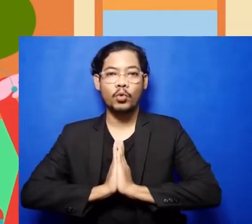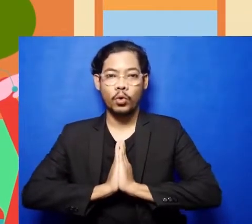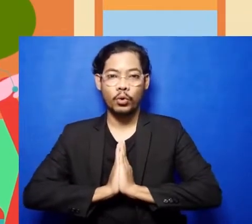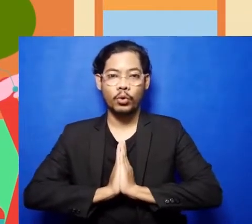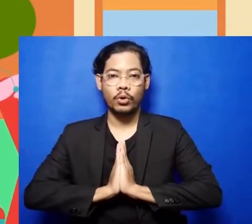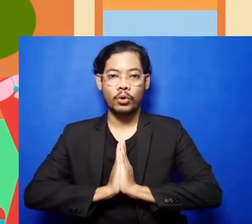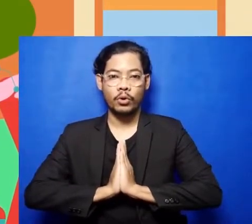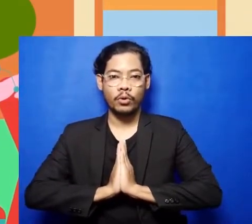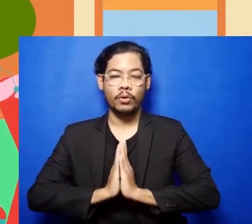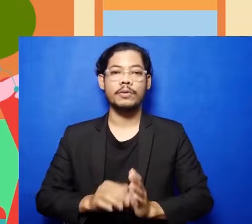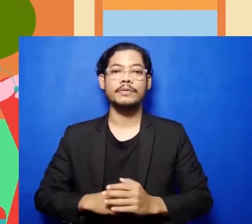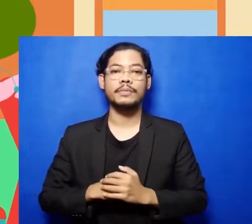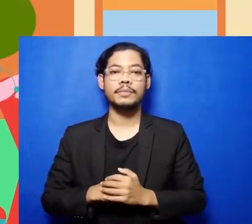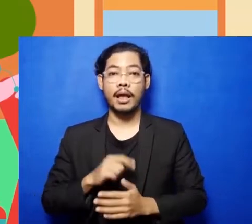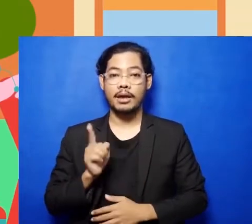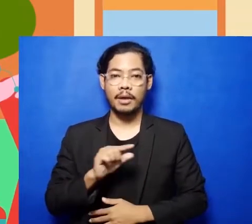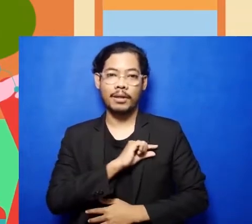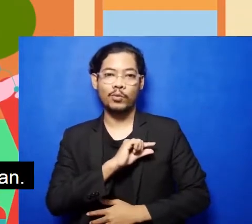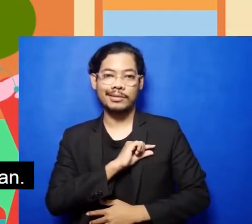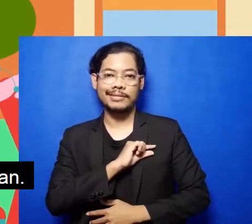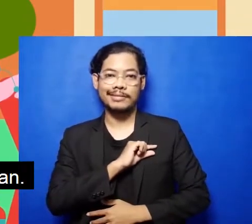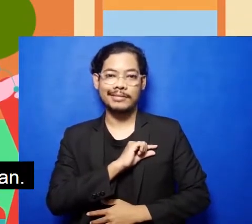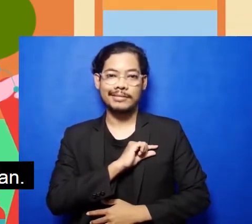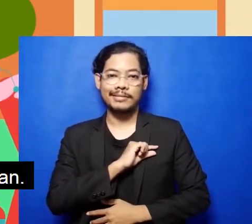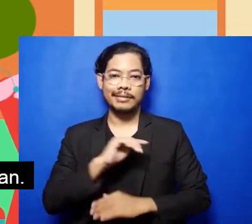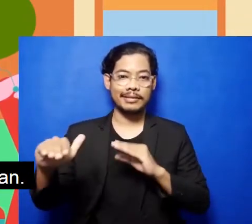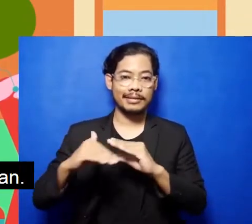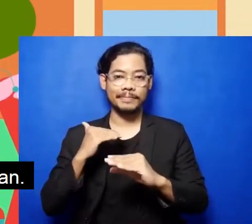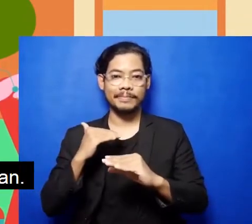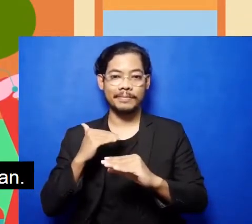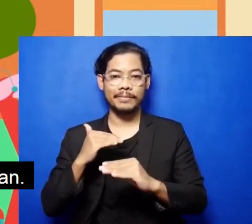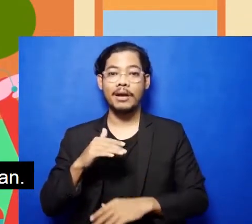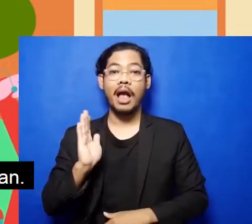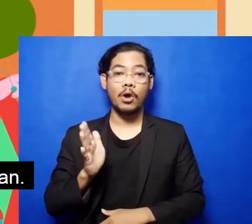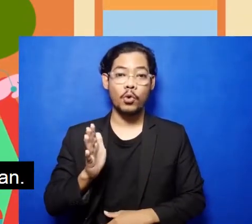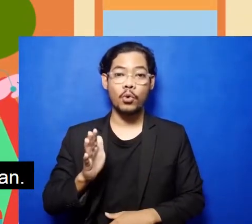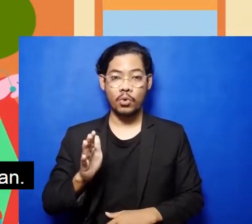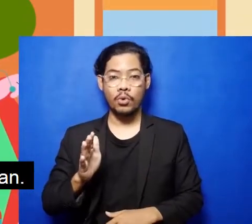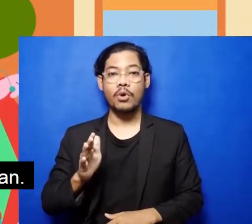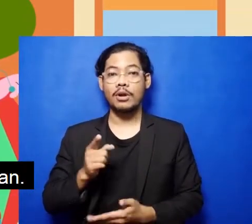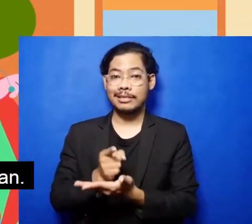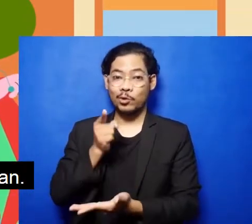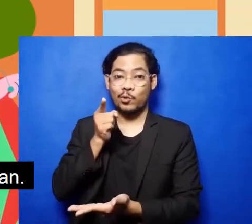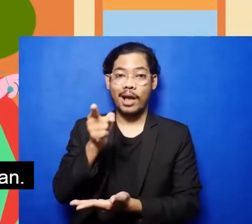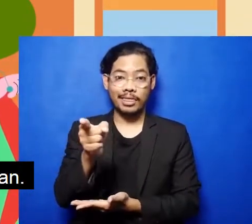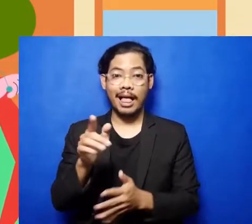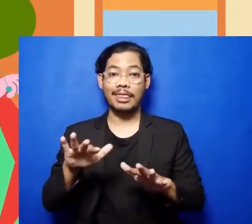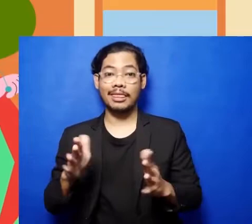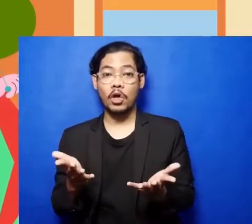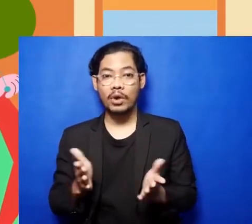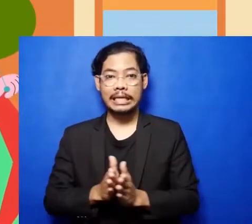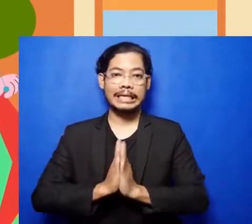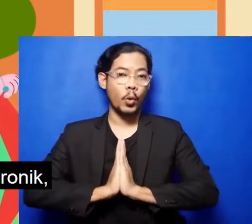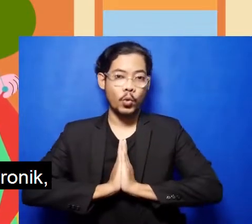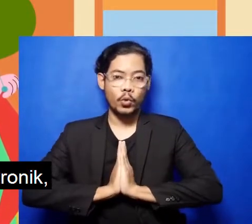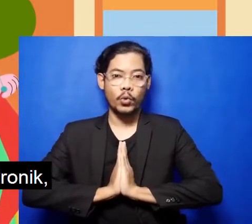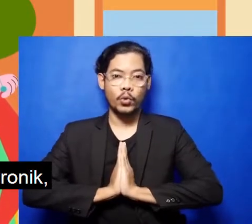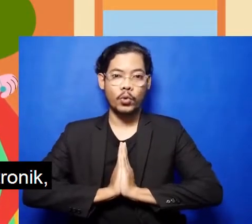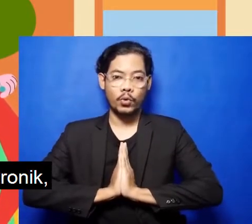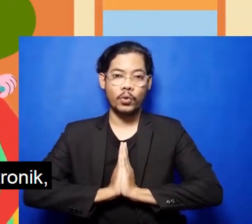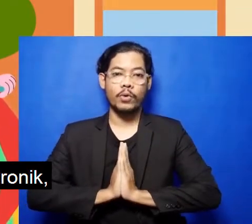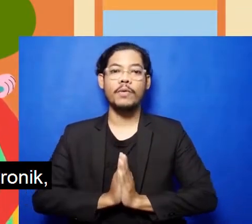Tineng kebei tergugat otabe termohon, surat panggilan sidanga esampeaki sarang petugas pangadilan.